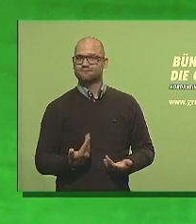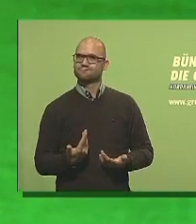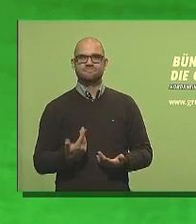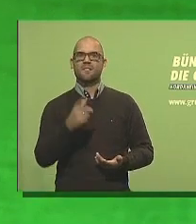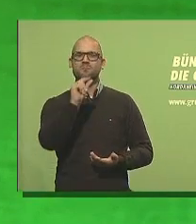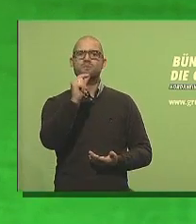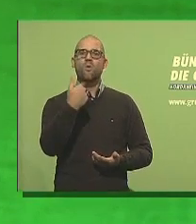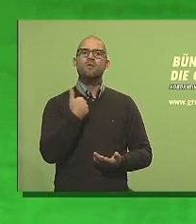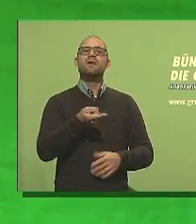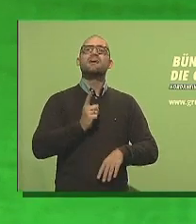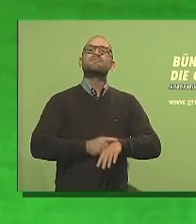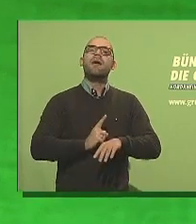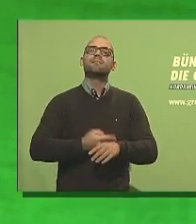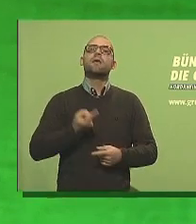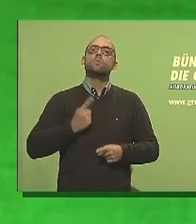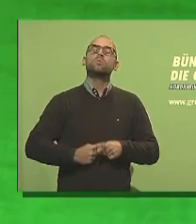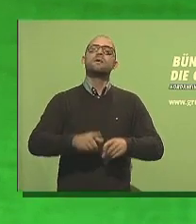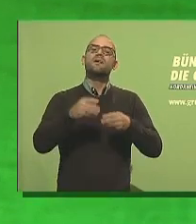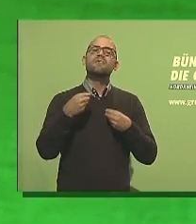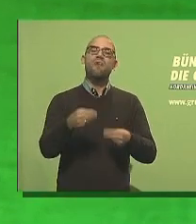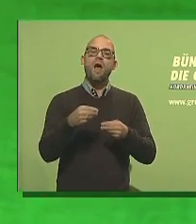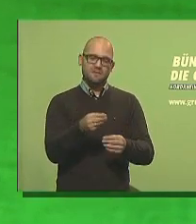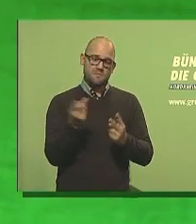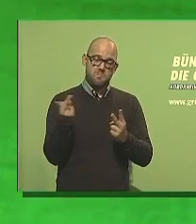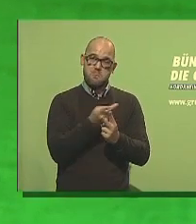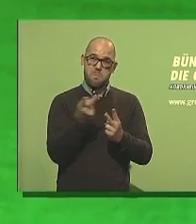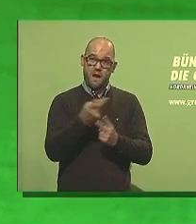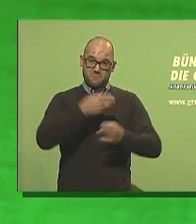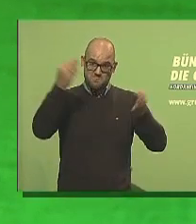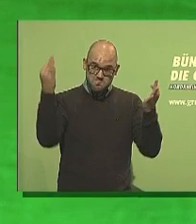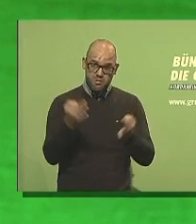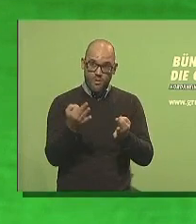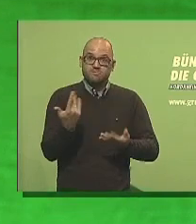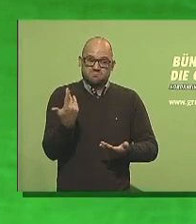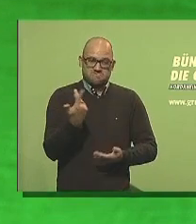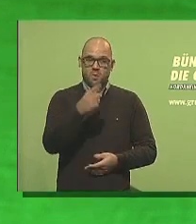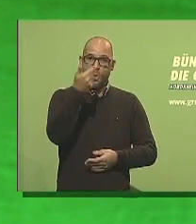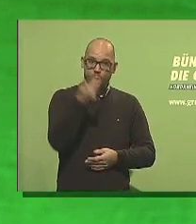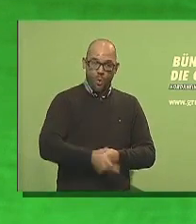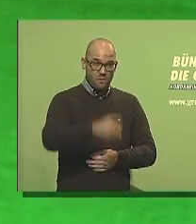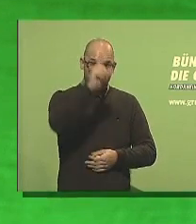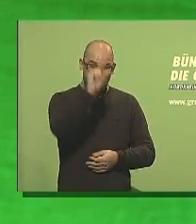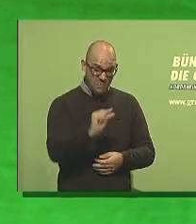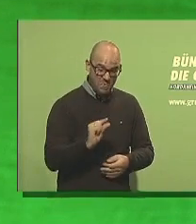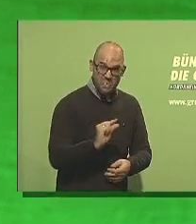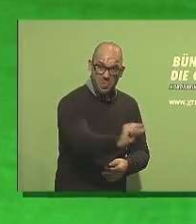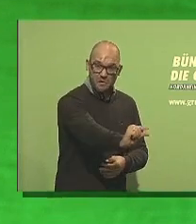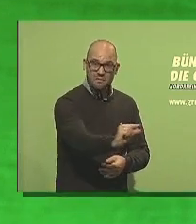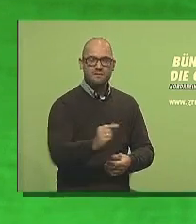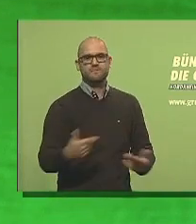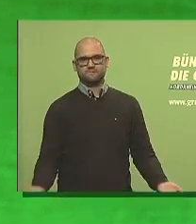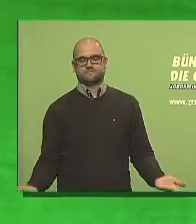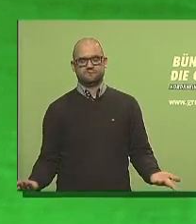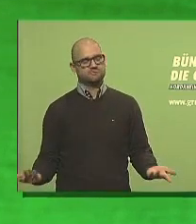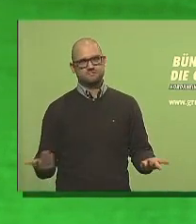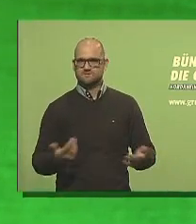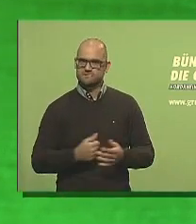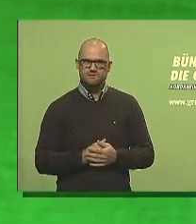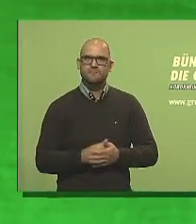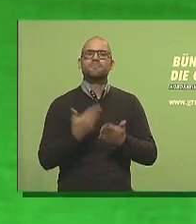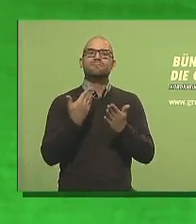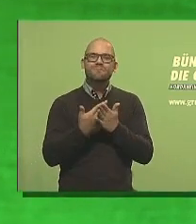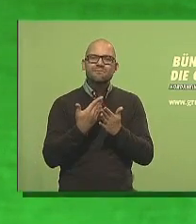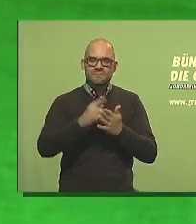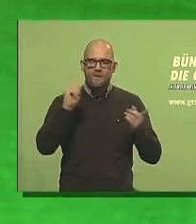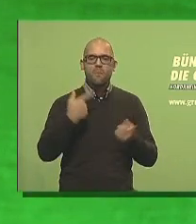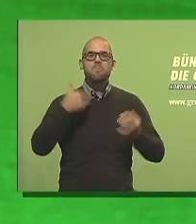guter Qualität reden. Das ist übrigens auch nicht das, was dazu führen wird, dass sich besonders viele Männer für diesen Beruf interessieren werden. Liebe